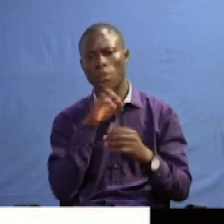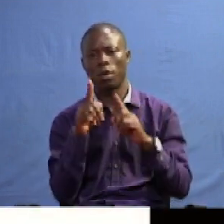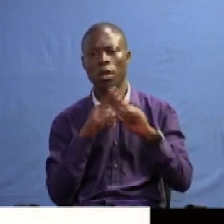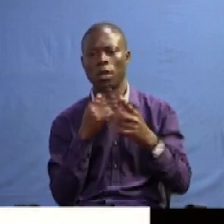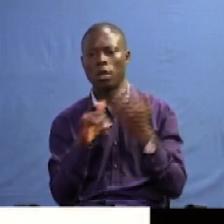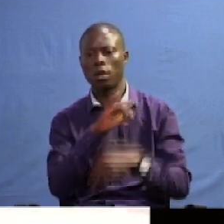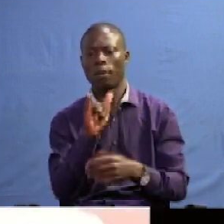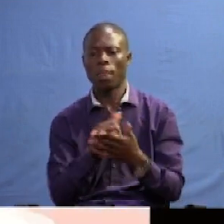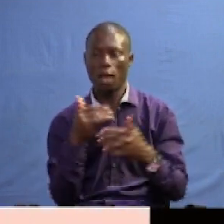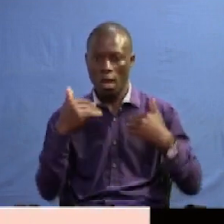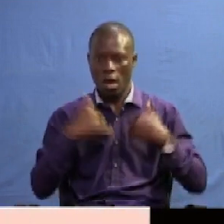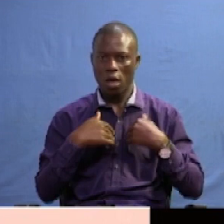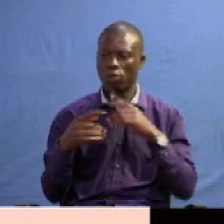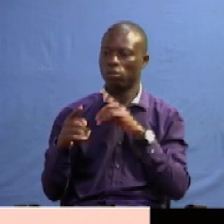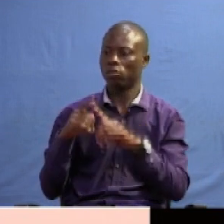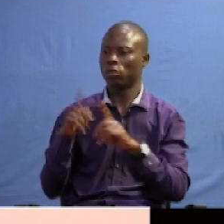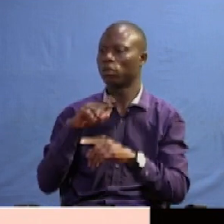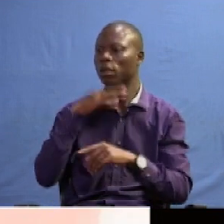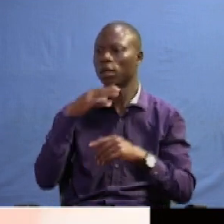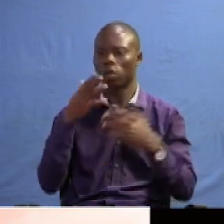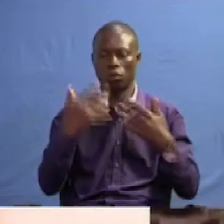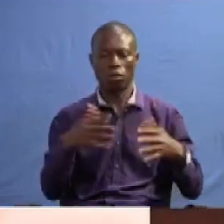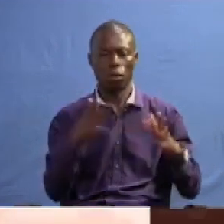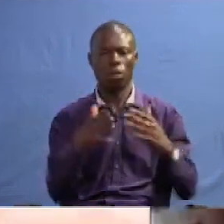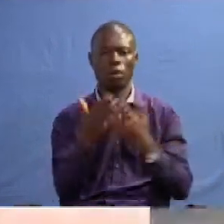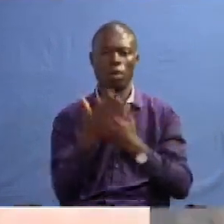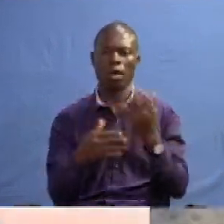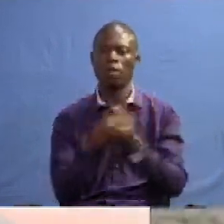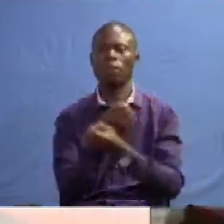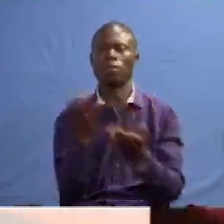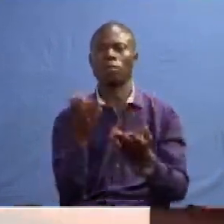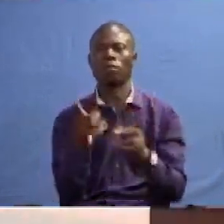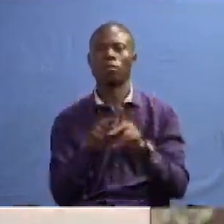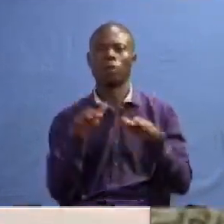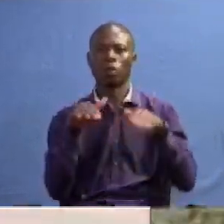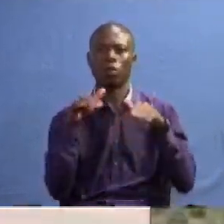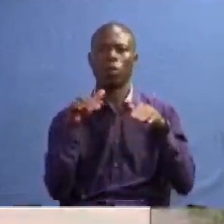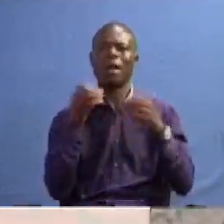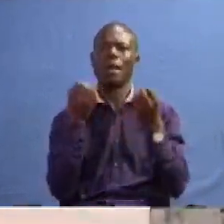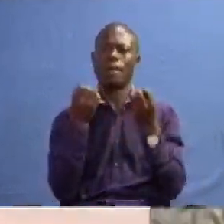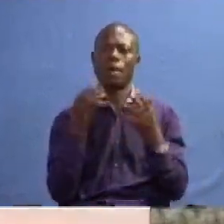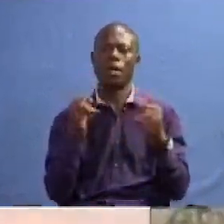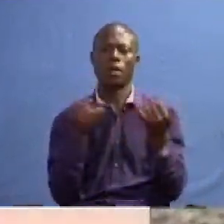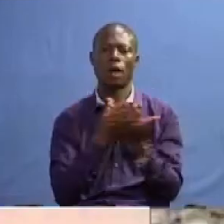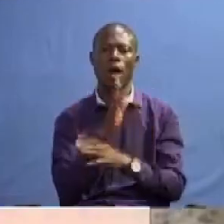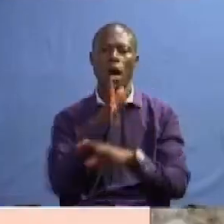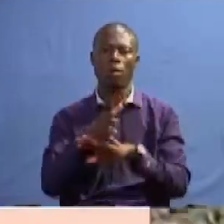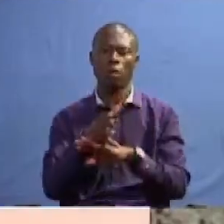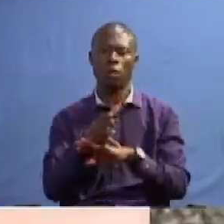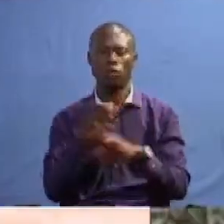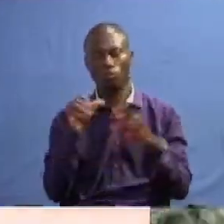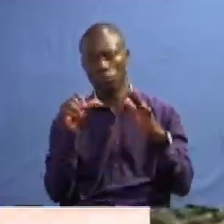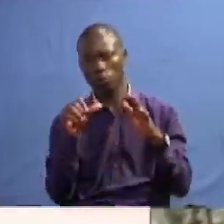ambacho kilisababisha kifo chake kwa kupoteza damu kwa wingi. Umma unasubiri taarifa zaidi kadri kesi ya kutisha ya